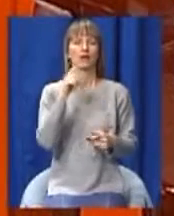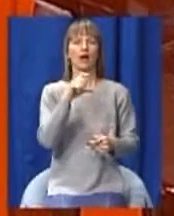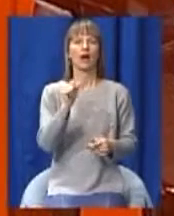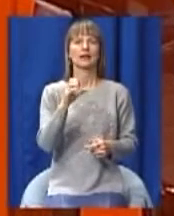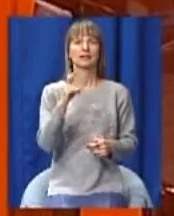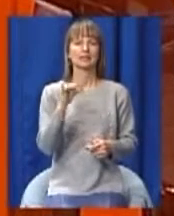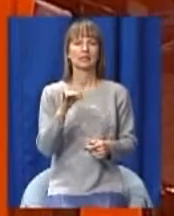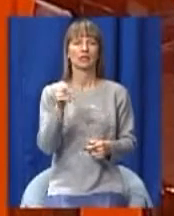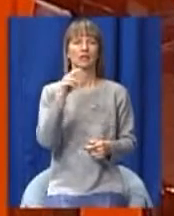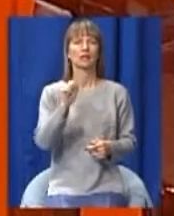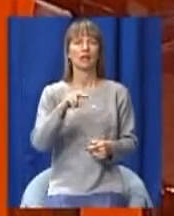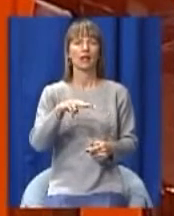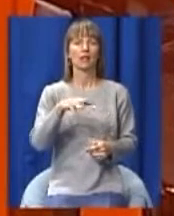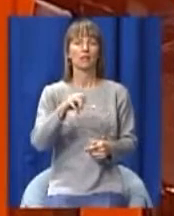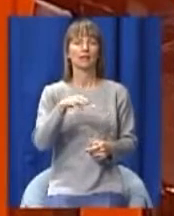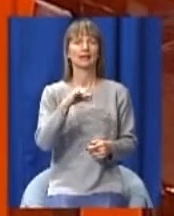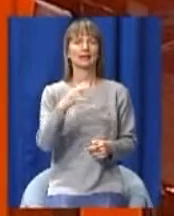Хаски, далматинці.